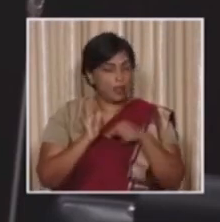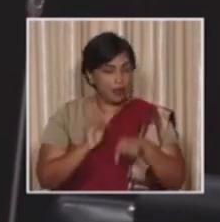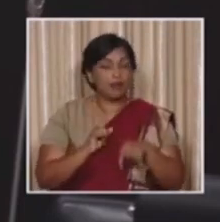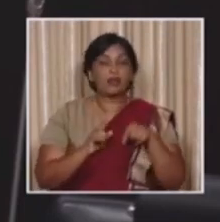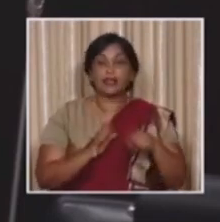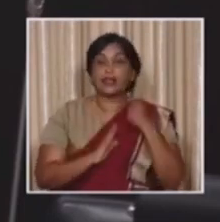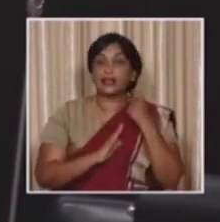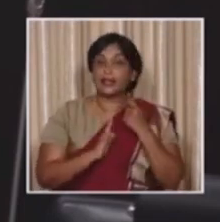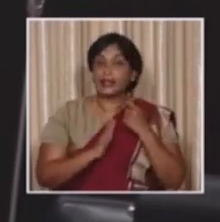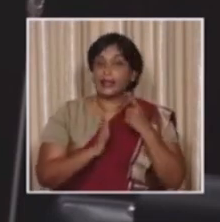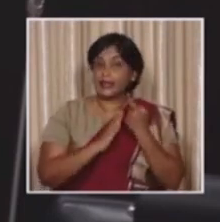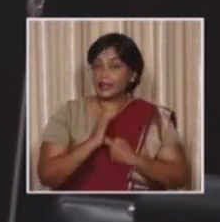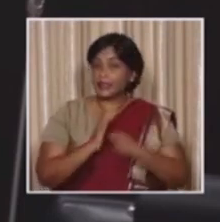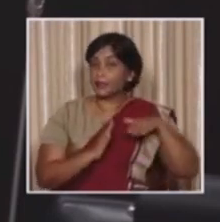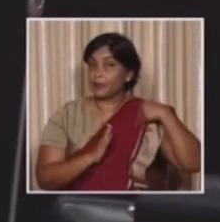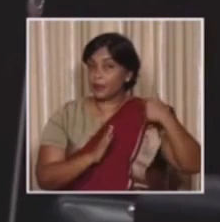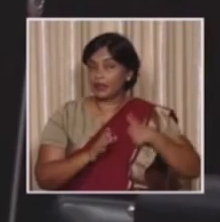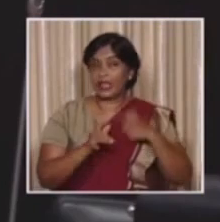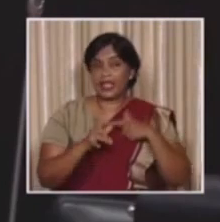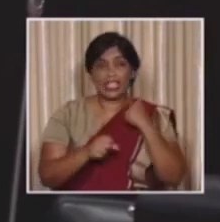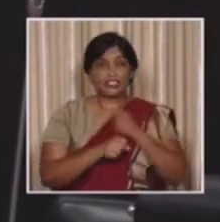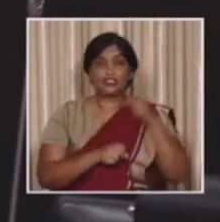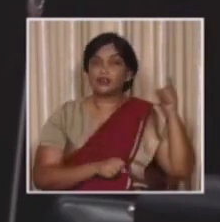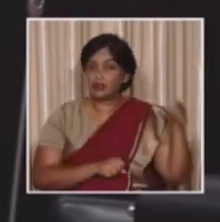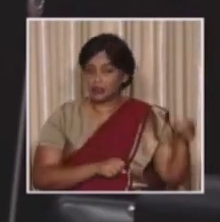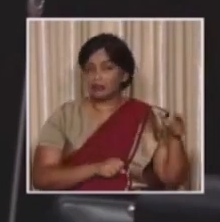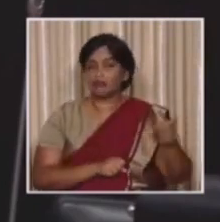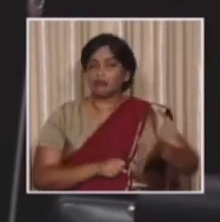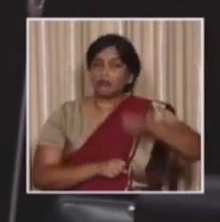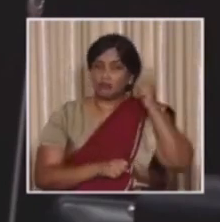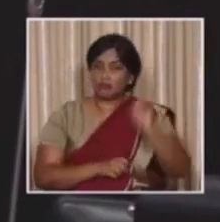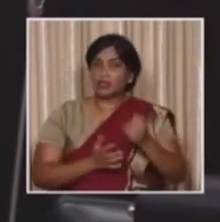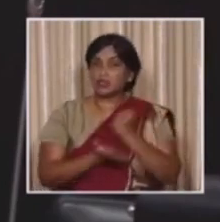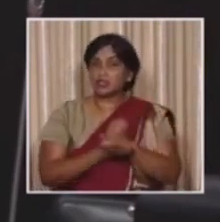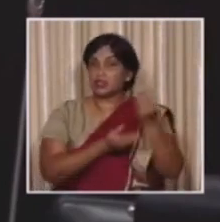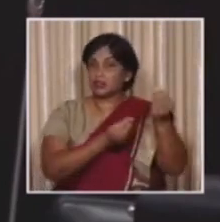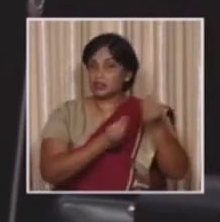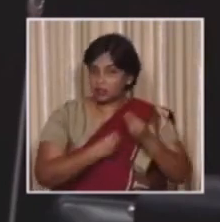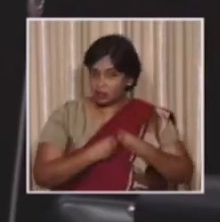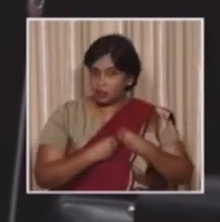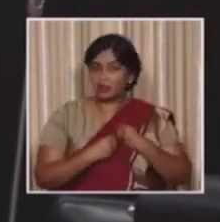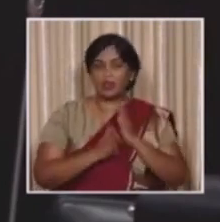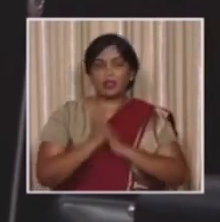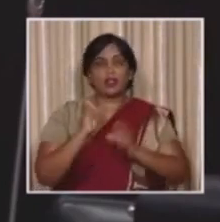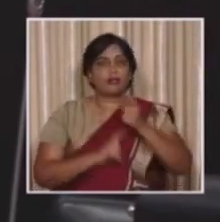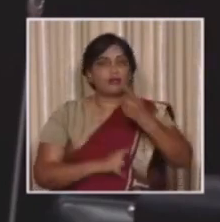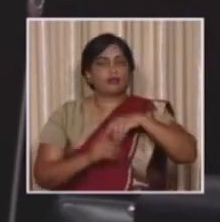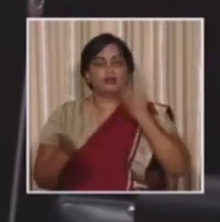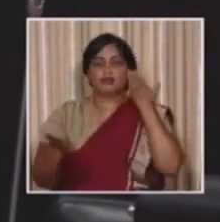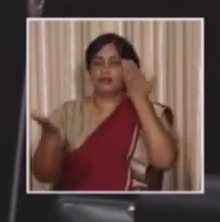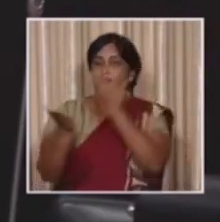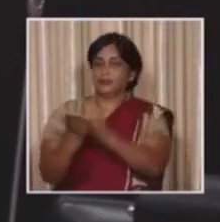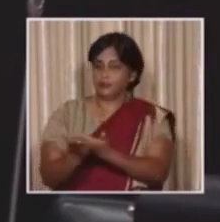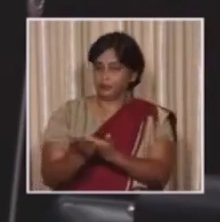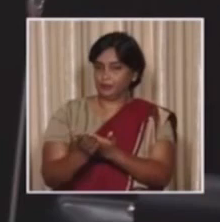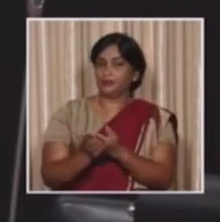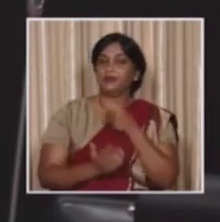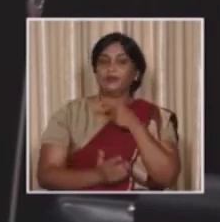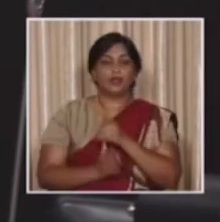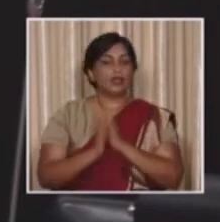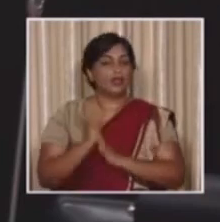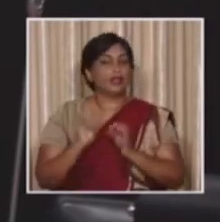நீதிபதி வரையா ஏக விவஸ்தானுகூலபாவே பிலிபந்தவ சாதிக்கையாக துண்ணம தமாய் நிகழ்நிலை காப்பு சட்டம் மூலம் நீதிமன்றத்தின் உத்தரவை